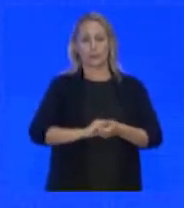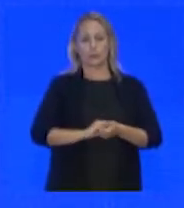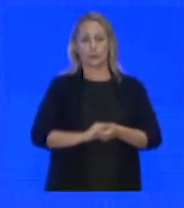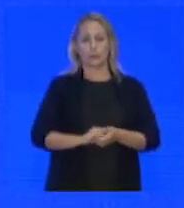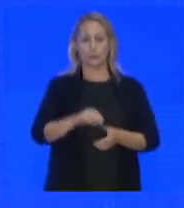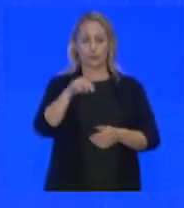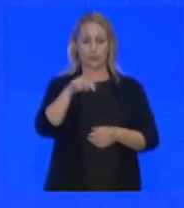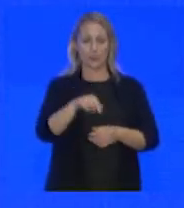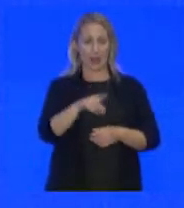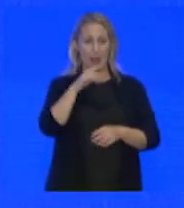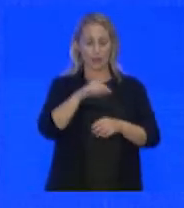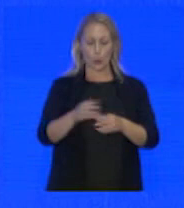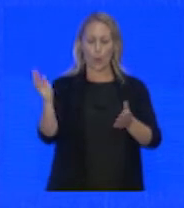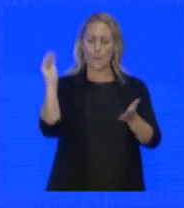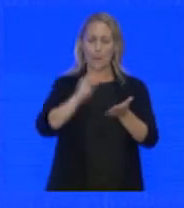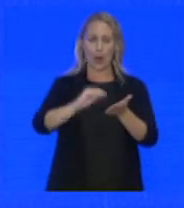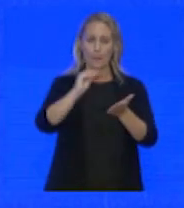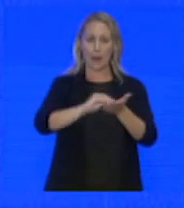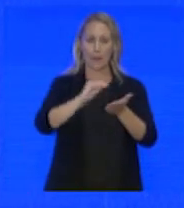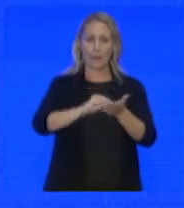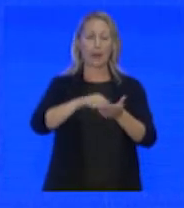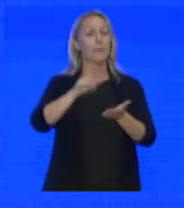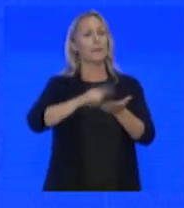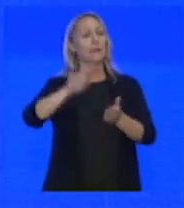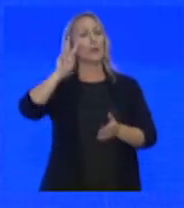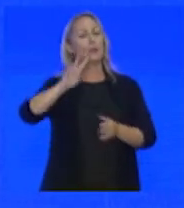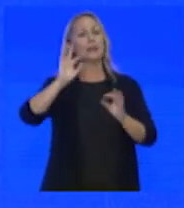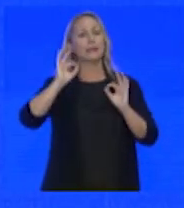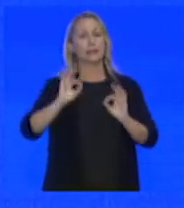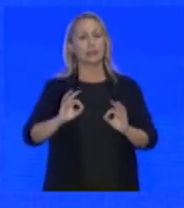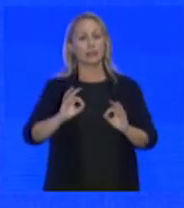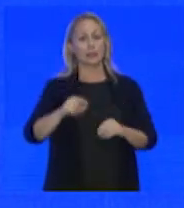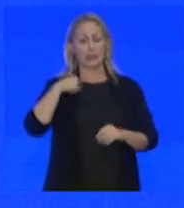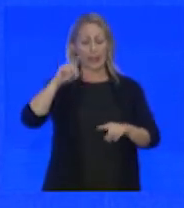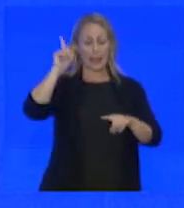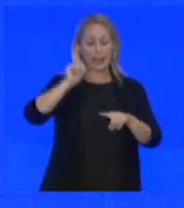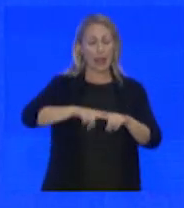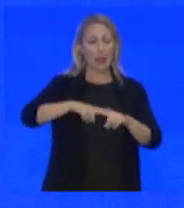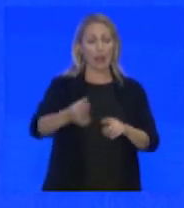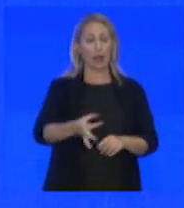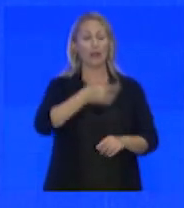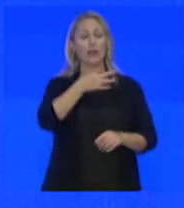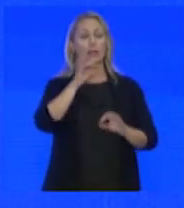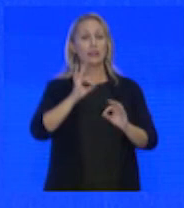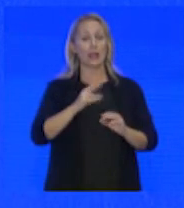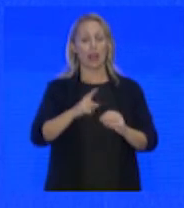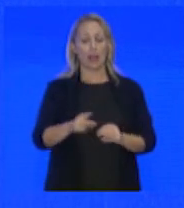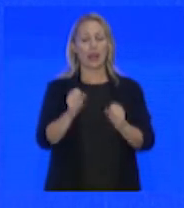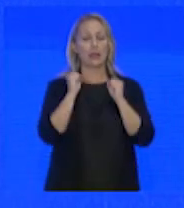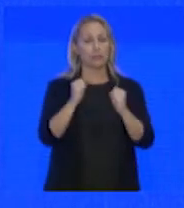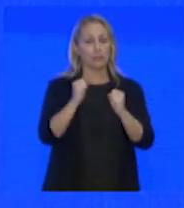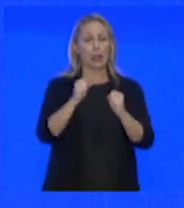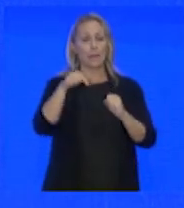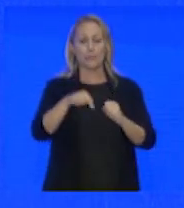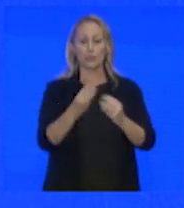Αντίστοιχες τρευλώσεις υπάρχουν πολλές. Πρέπει να έρθουν. Η χώρα χρειάζεται μια σύγχρονη, ασφαλή και ευέλικτη